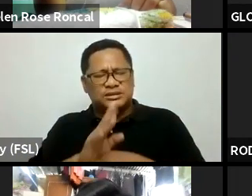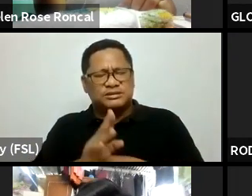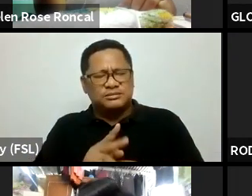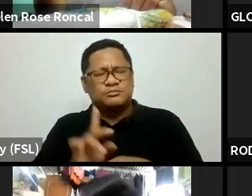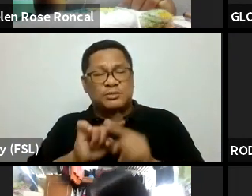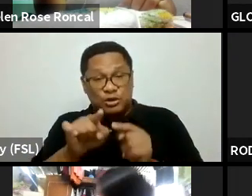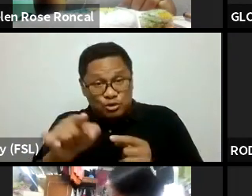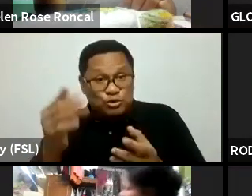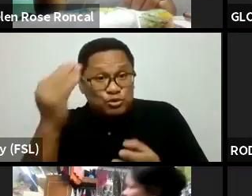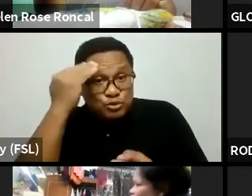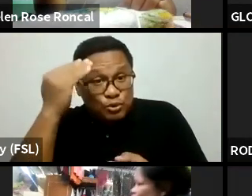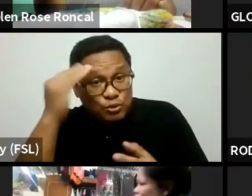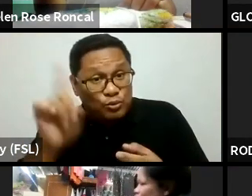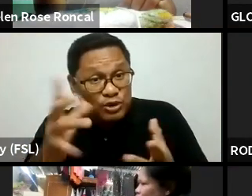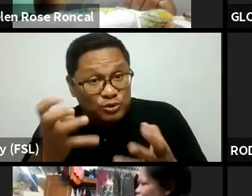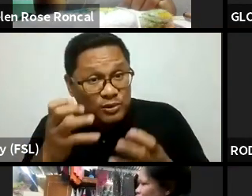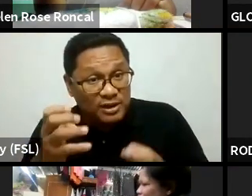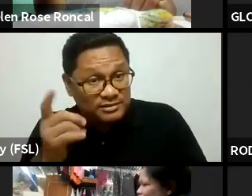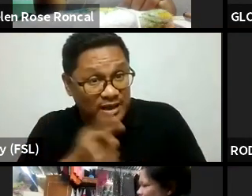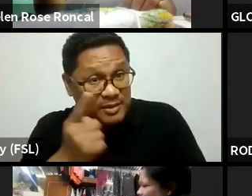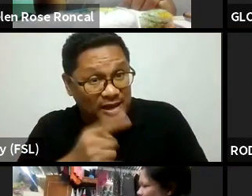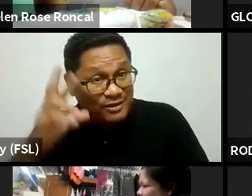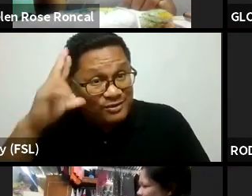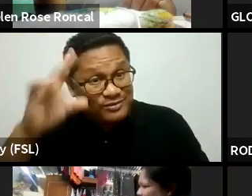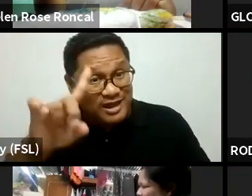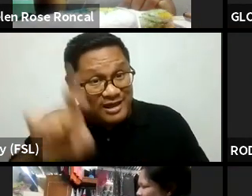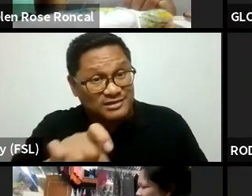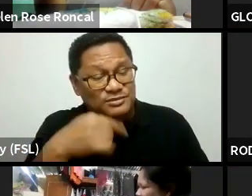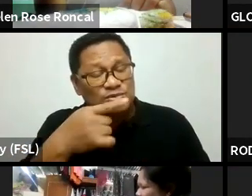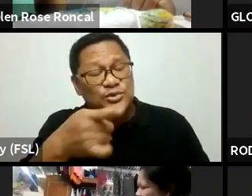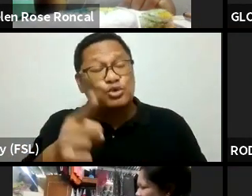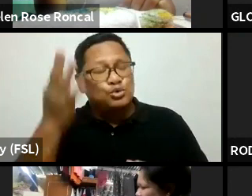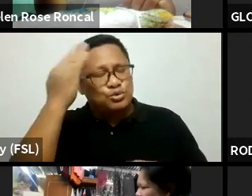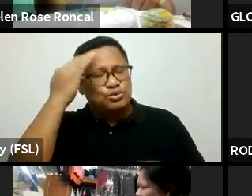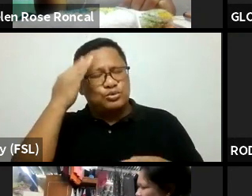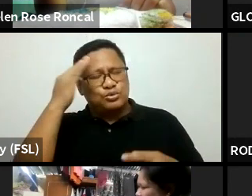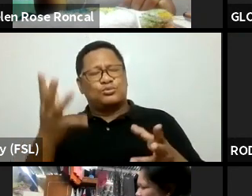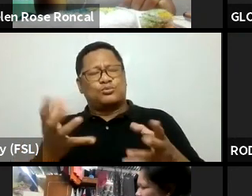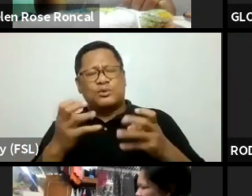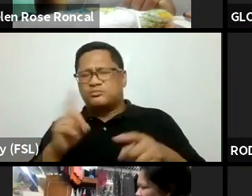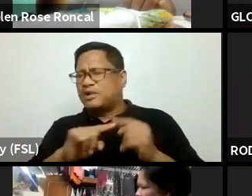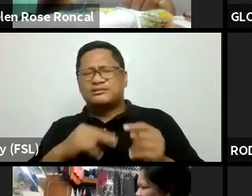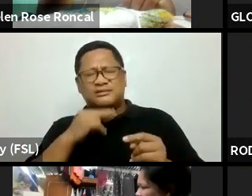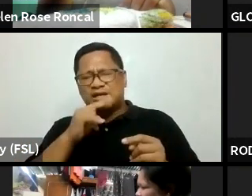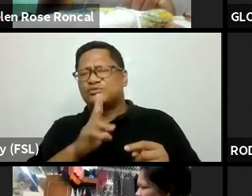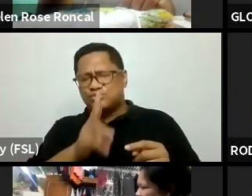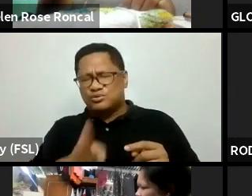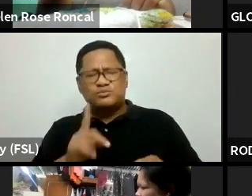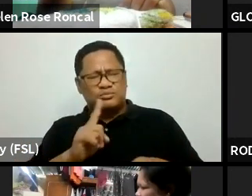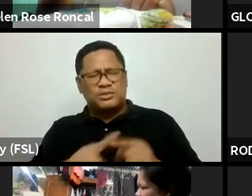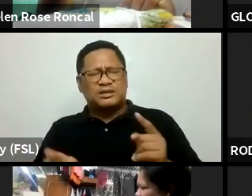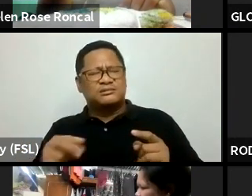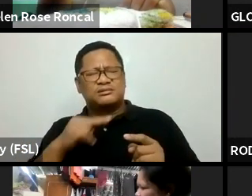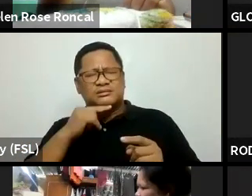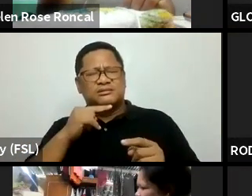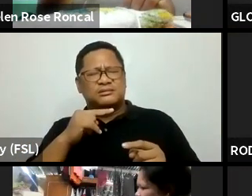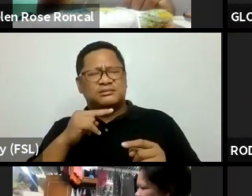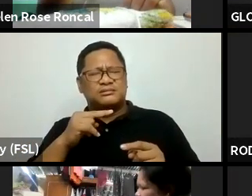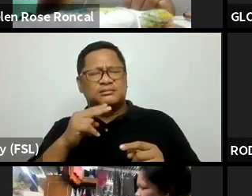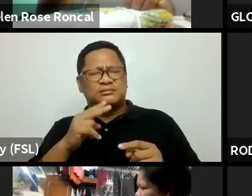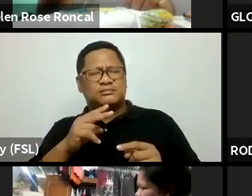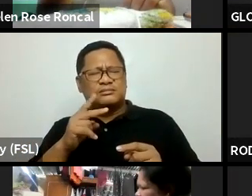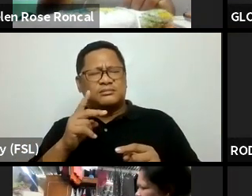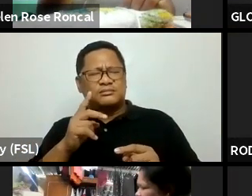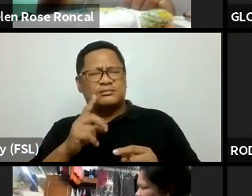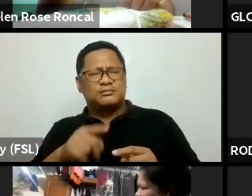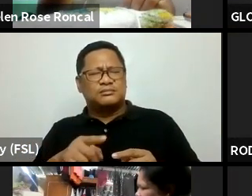mo yung gusto mo. Apo. Diba? Alam mo yung gusto mo, hindi ka sigurado, pero alam mo yung gusto mo. Kasi I